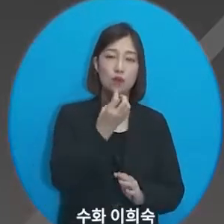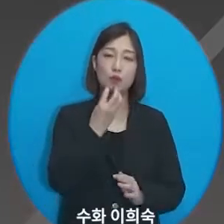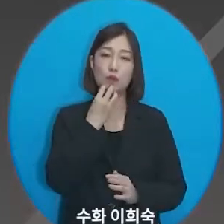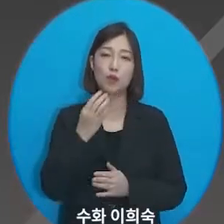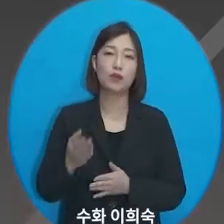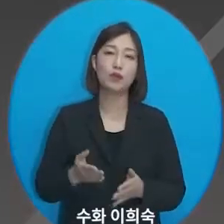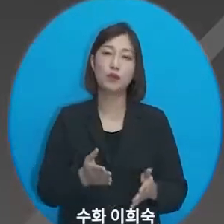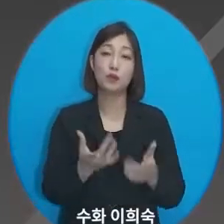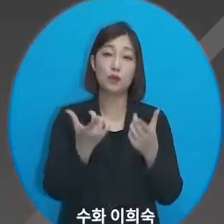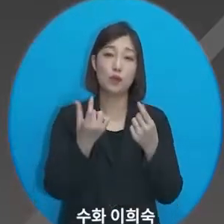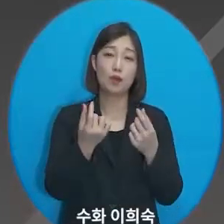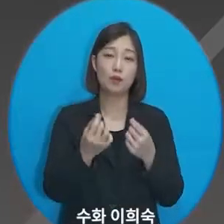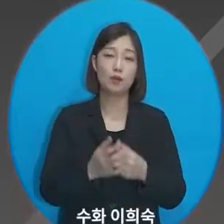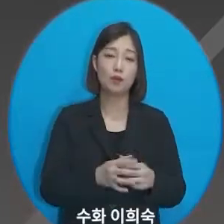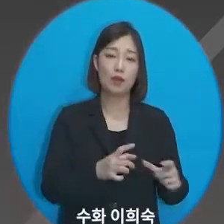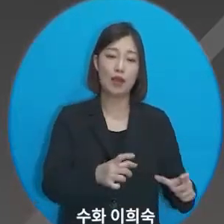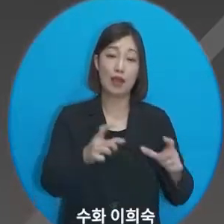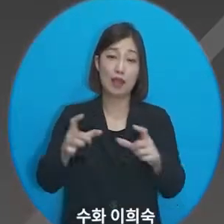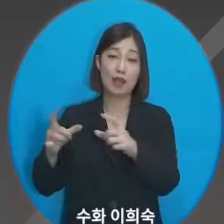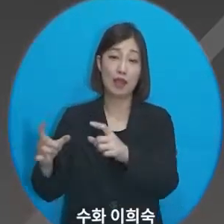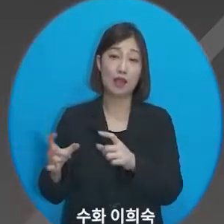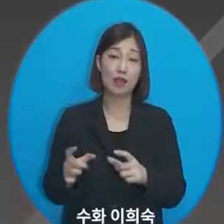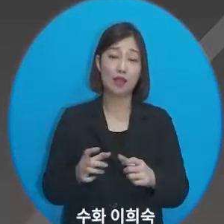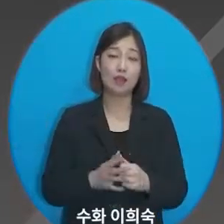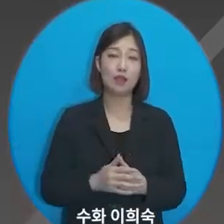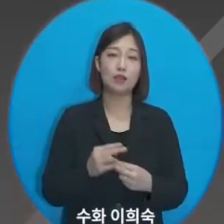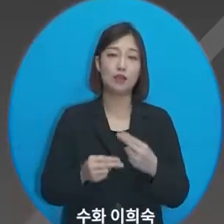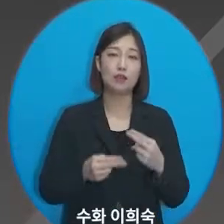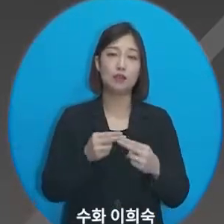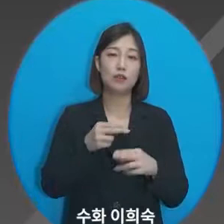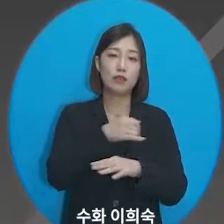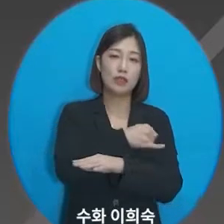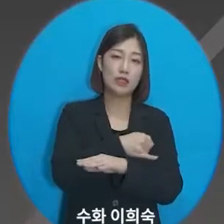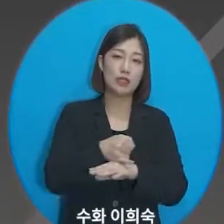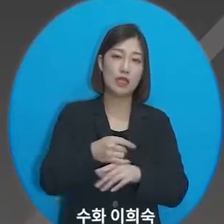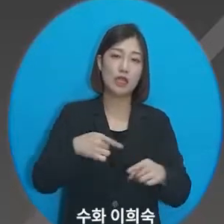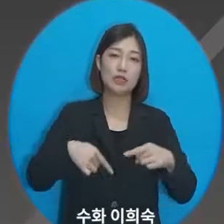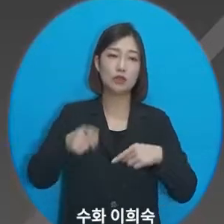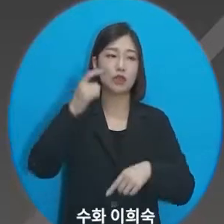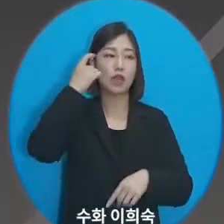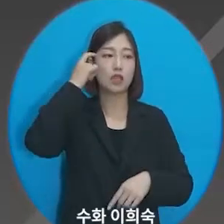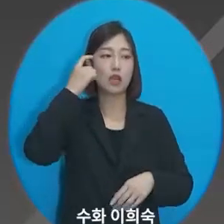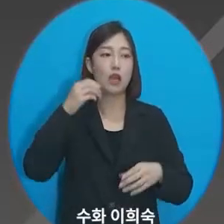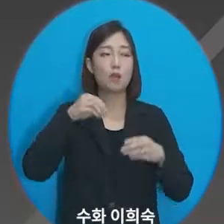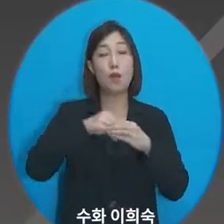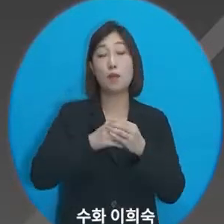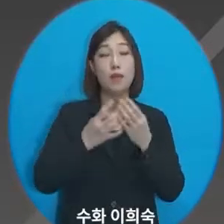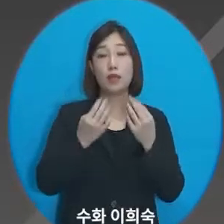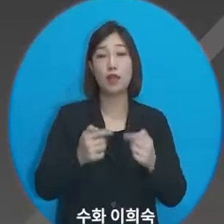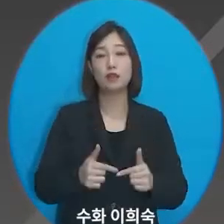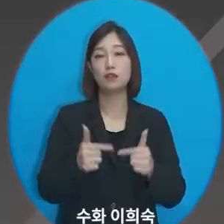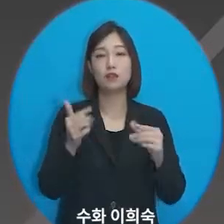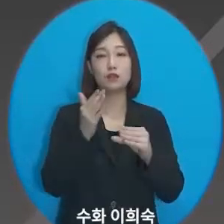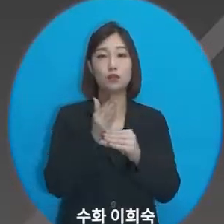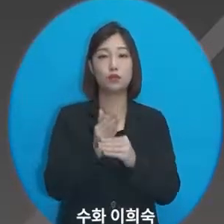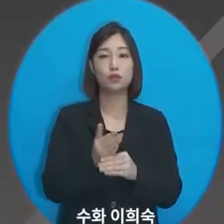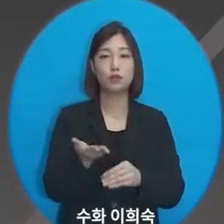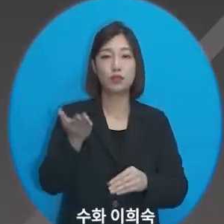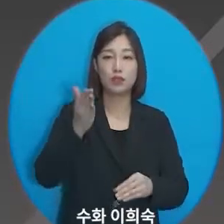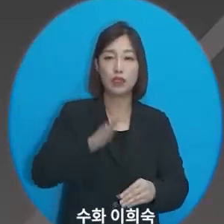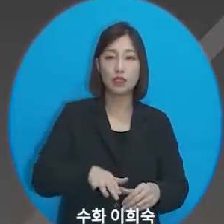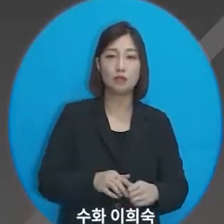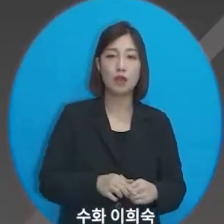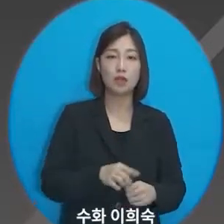각 지자체가 어떤 UDA 정책을 따르려고 많이 하고 있습니다. 그러나 각각의 지자체만 잘 된다고